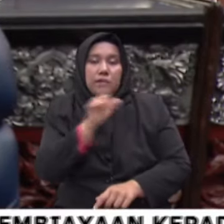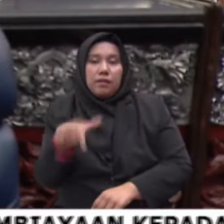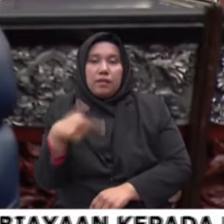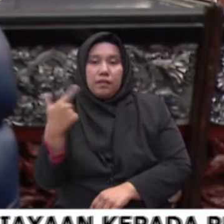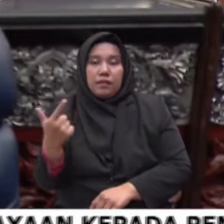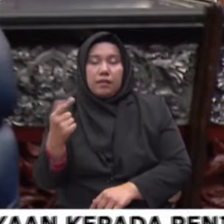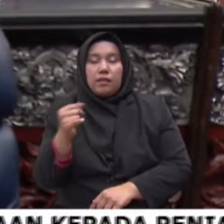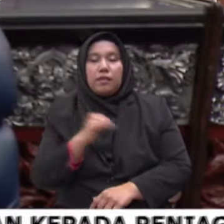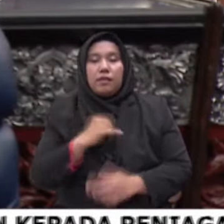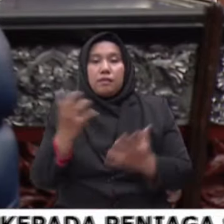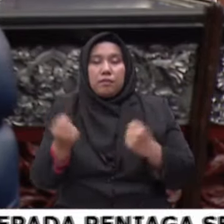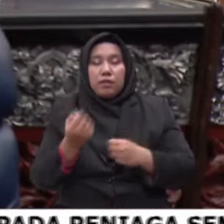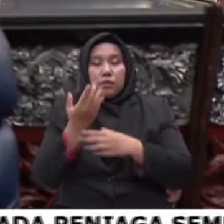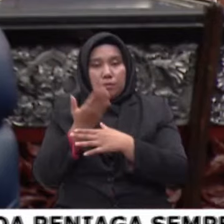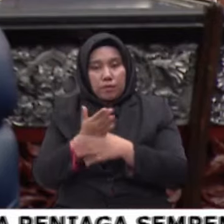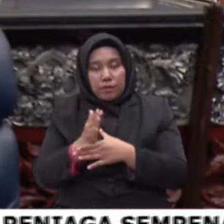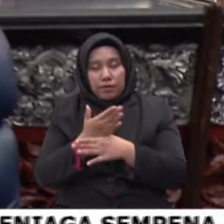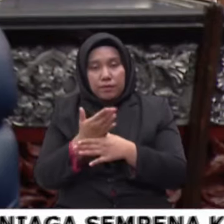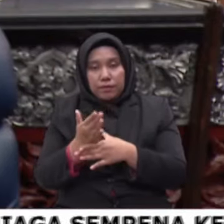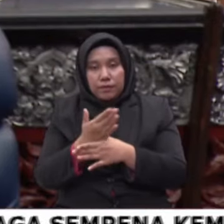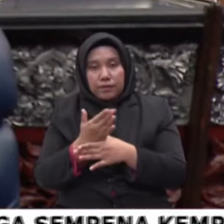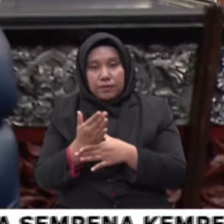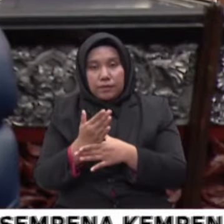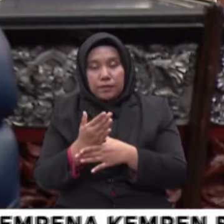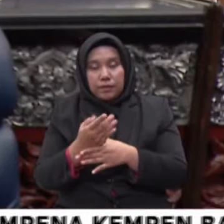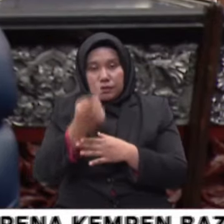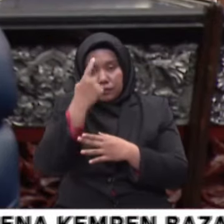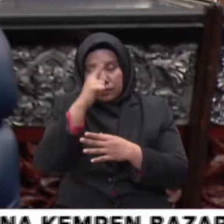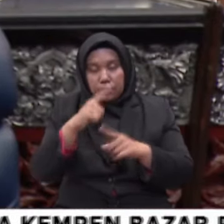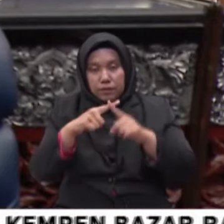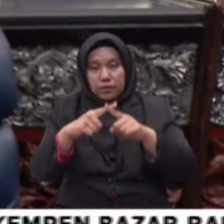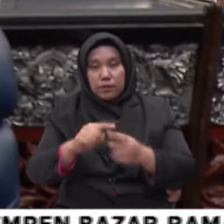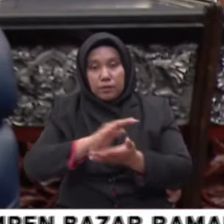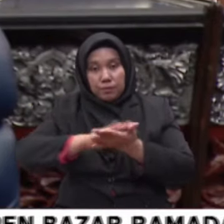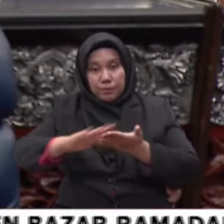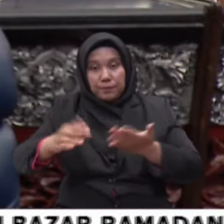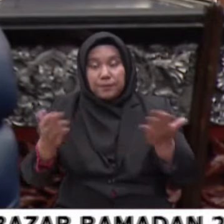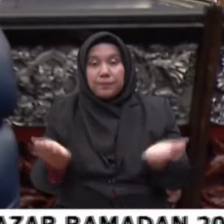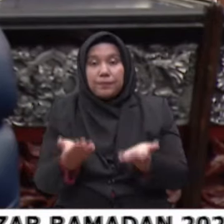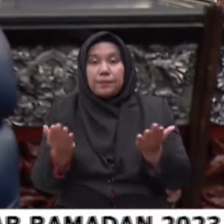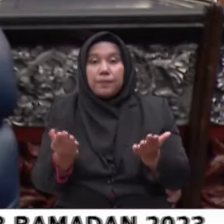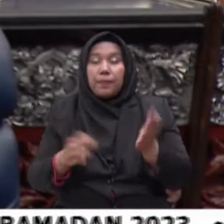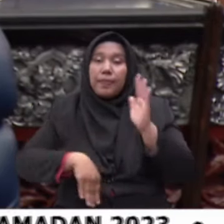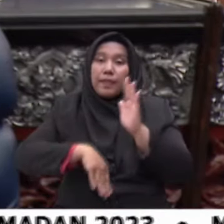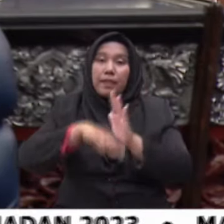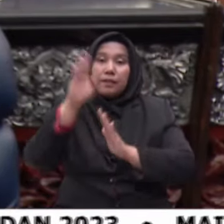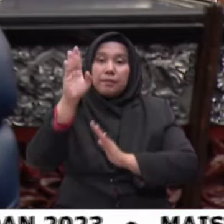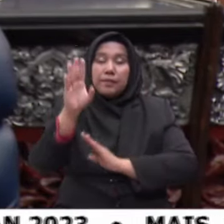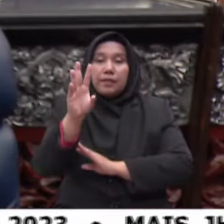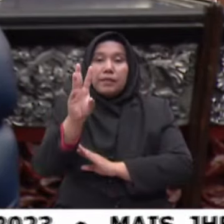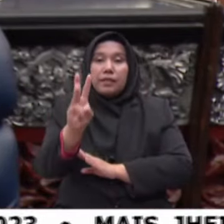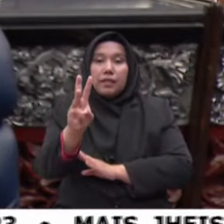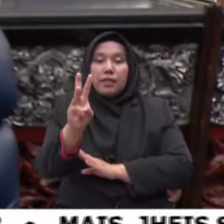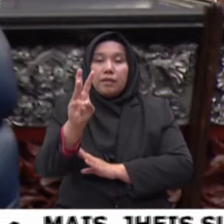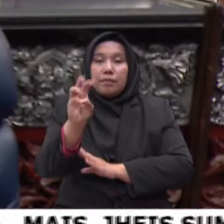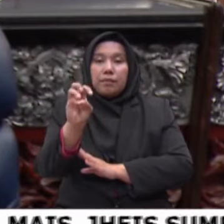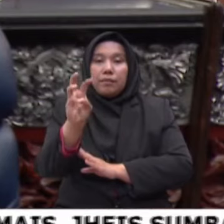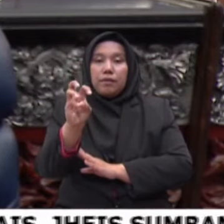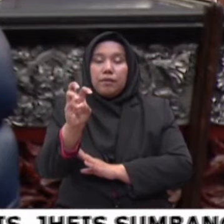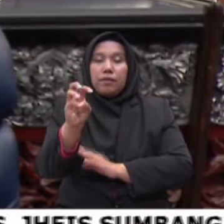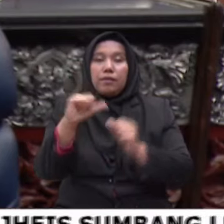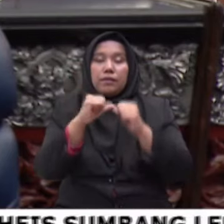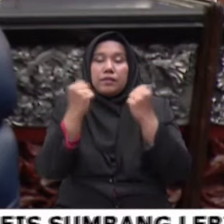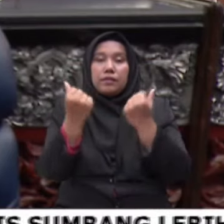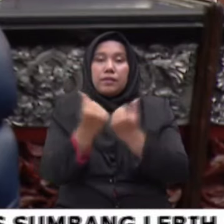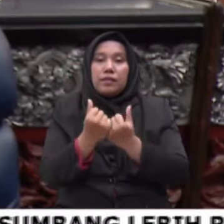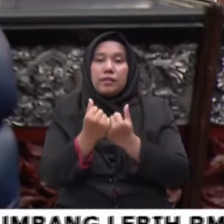Saya ingin berkongsi juga kepada dewan yang mulia ini lebih 60 agensi yang